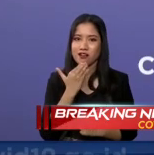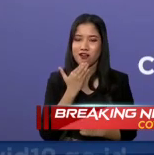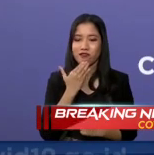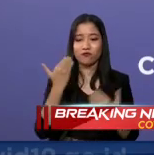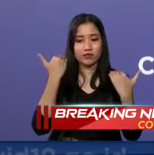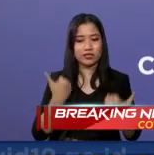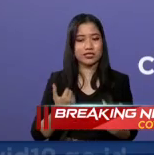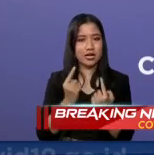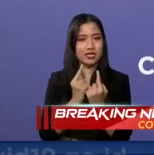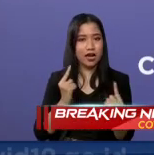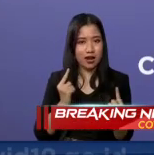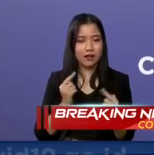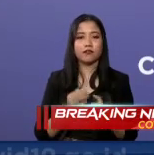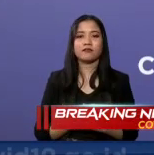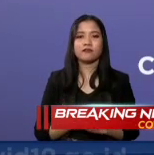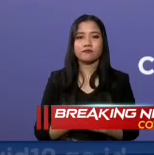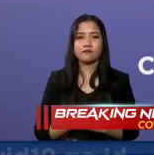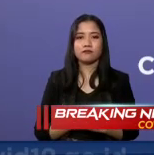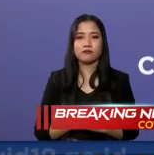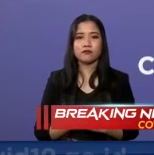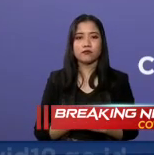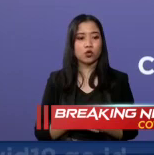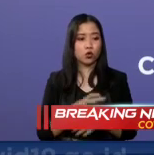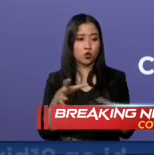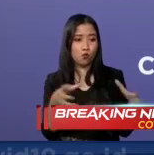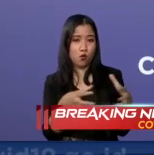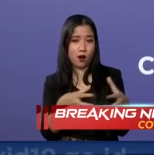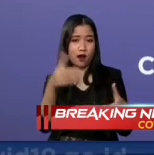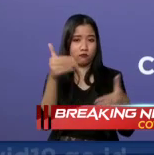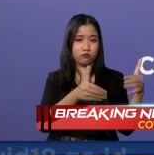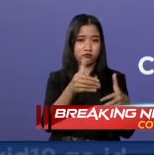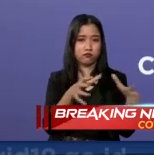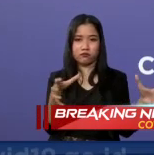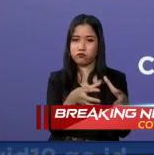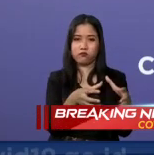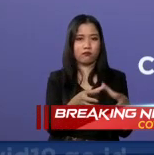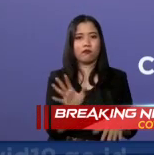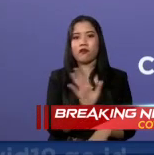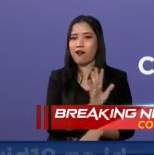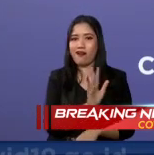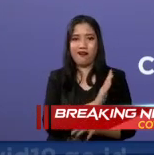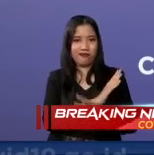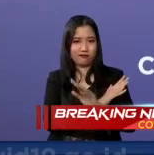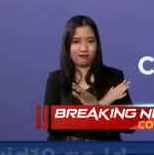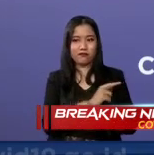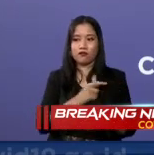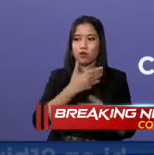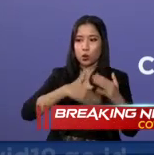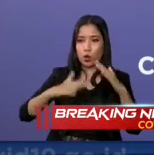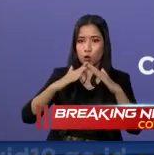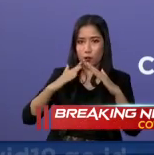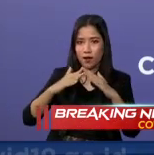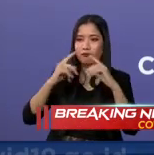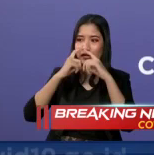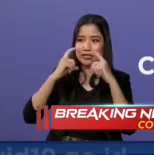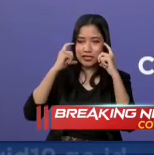fisik Hai menghindari kerumunan Hai selalu menggunakan masker saat keluar rumah dengan